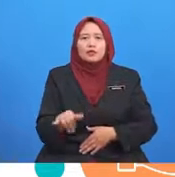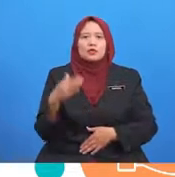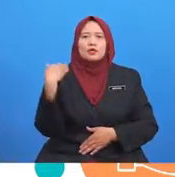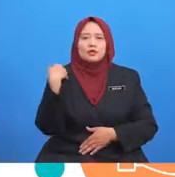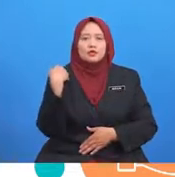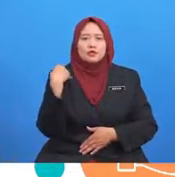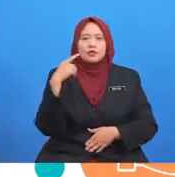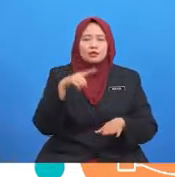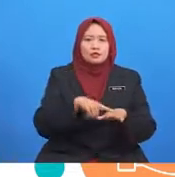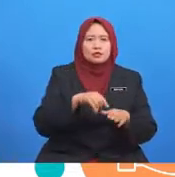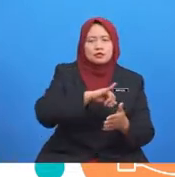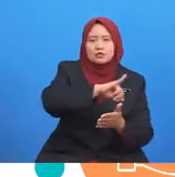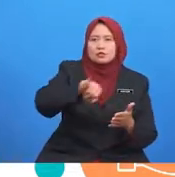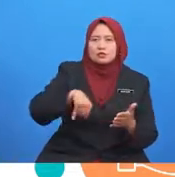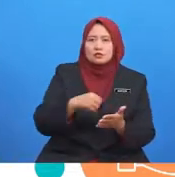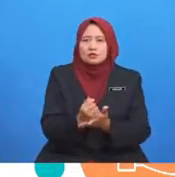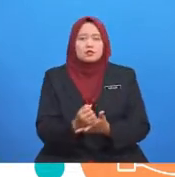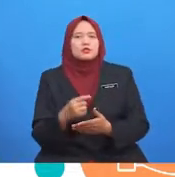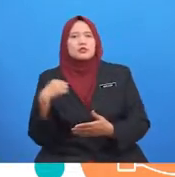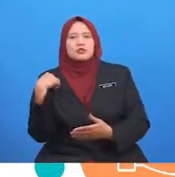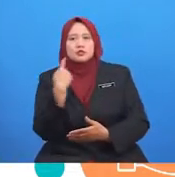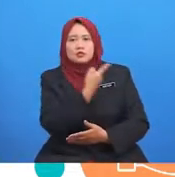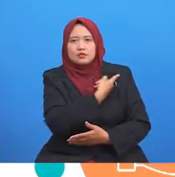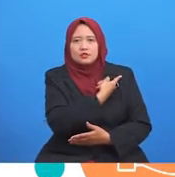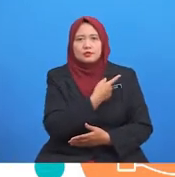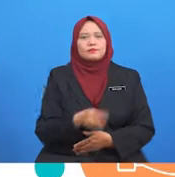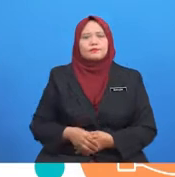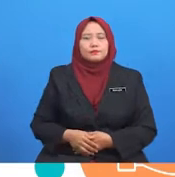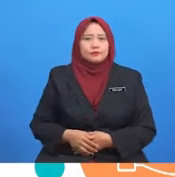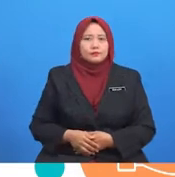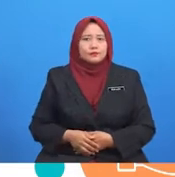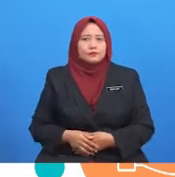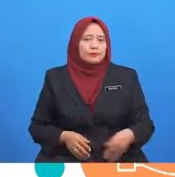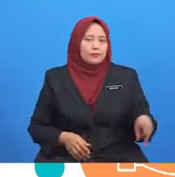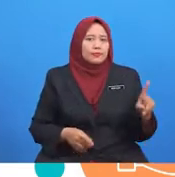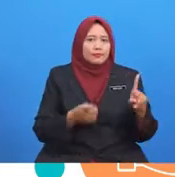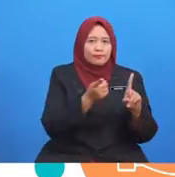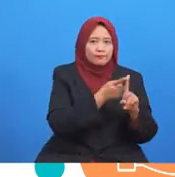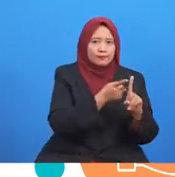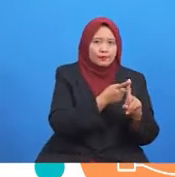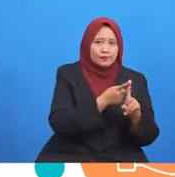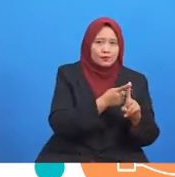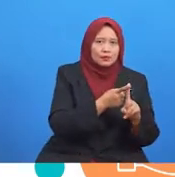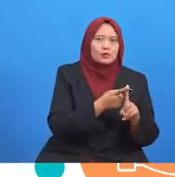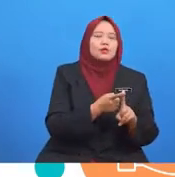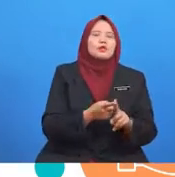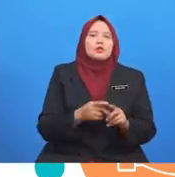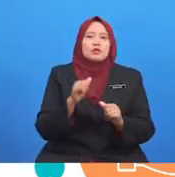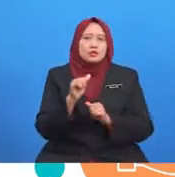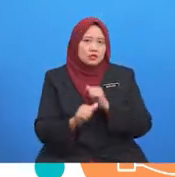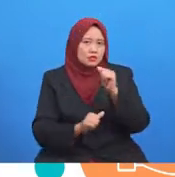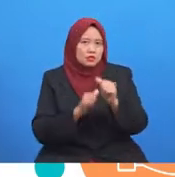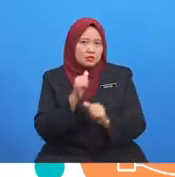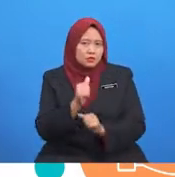Secara spesifiknya, bahan rujukan ini A. merujuk kepada alam semula jadi, daun,